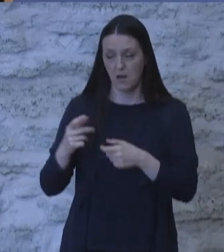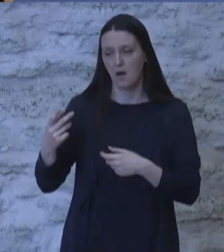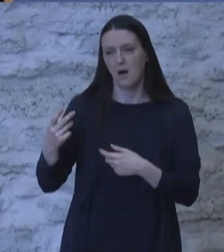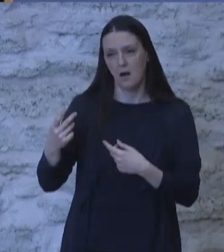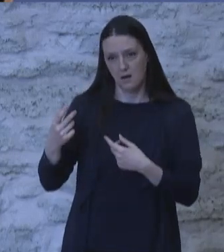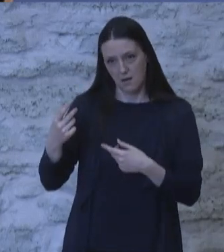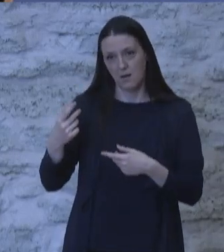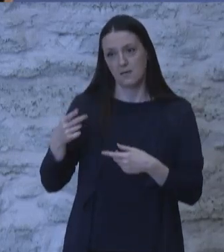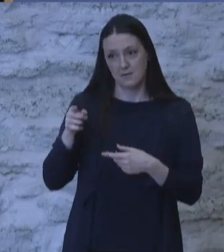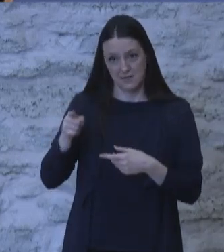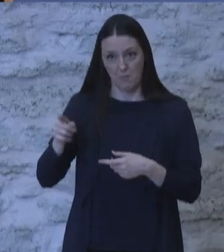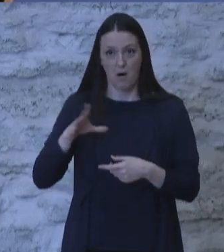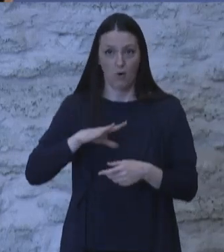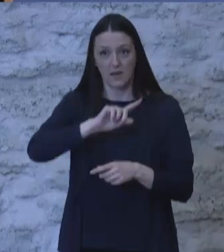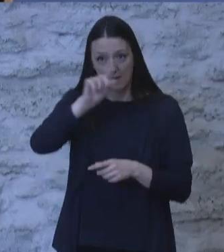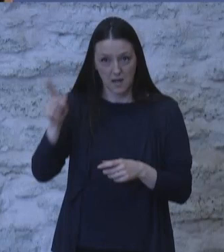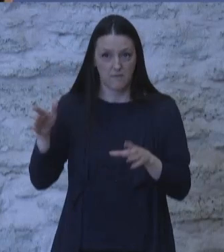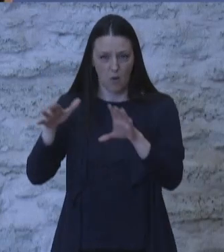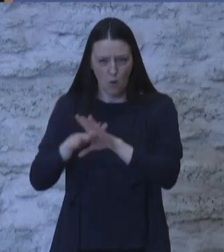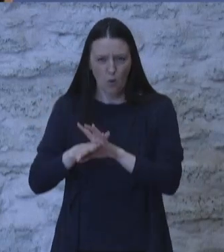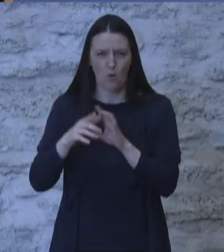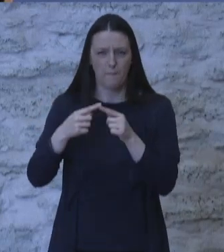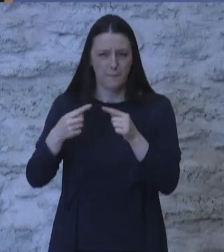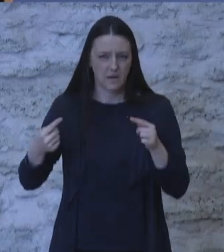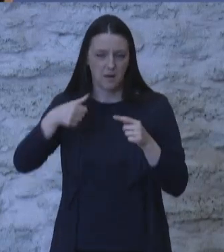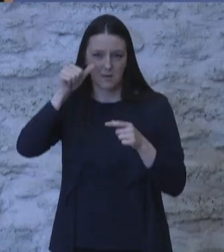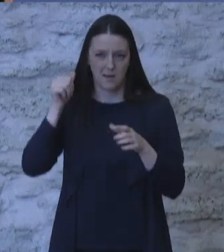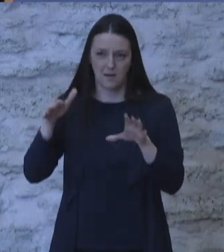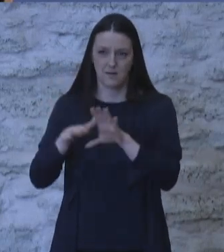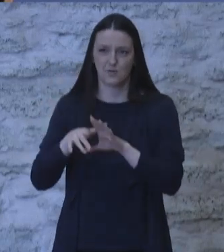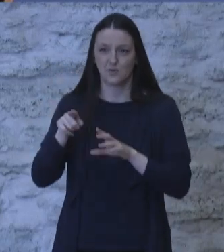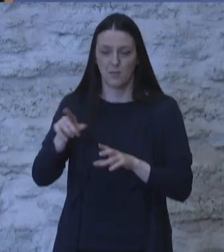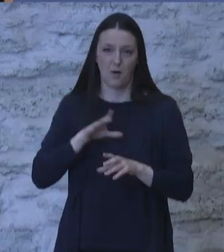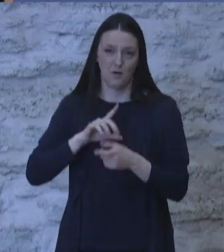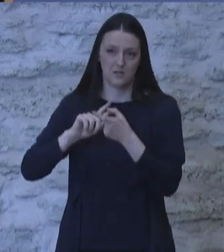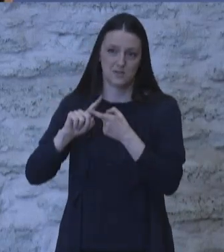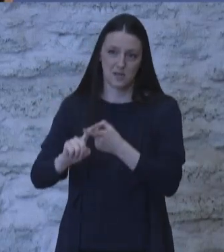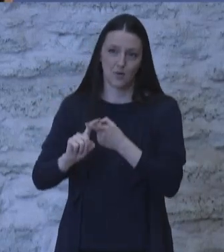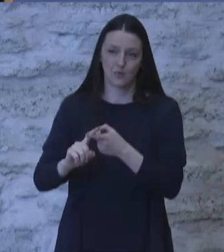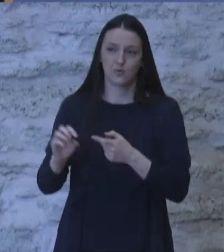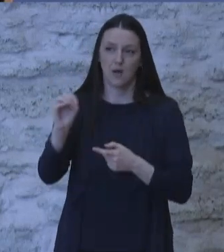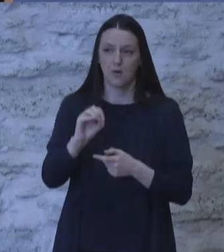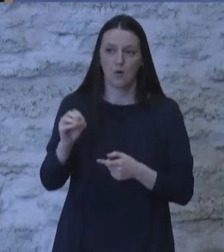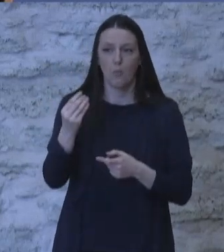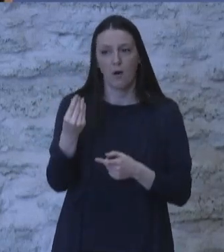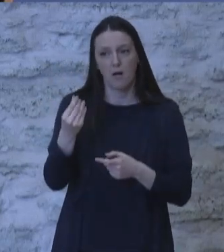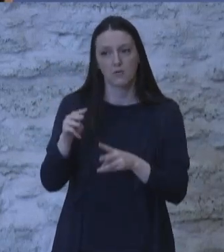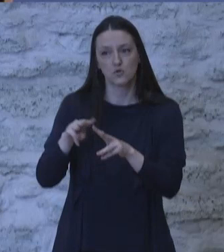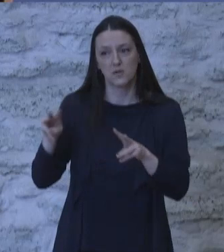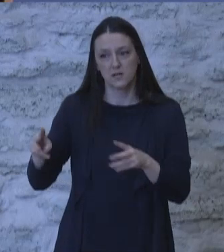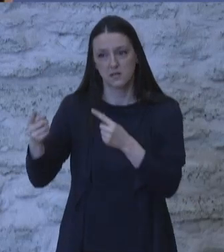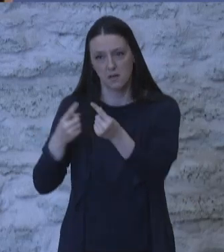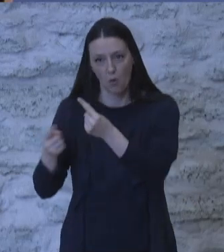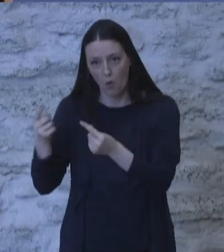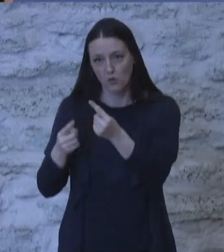mida kas terve öö, aga väga pikalt eile õhtulühemalt oli seotud Euroopa raandusministrate koosalõkuga täna omikul läksime